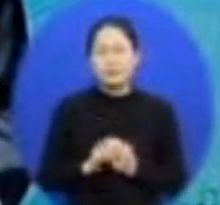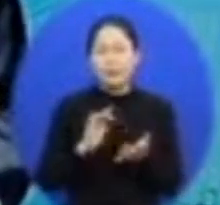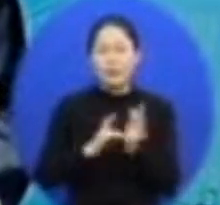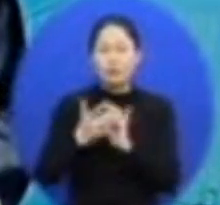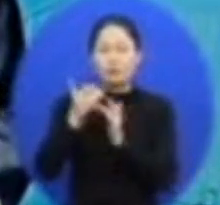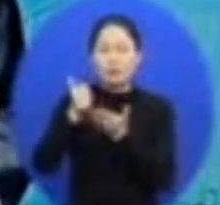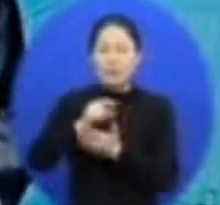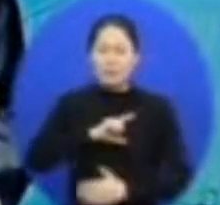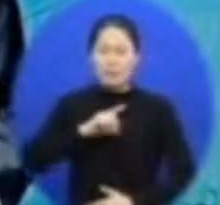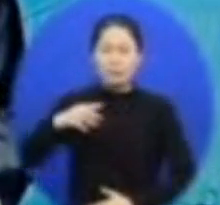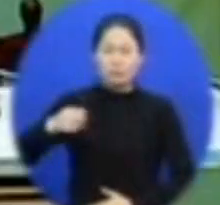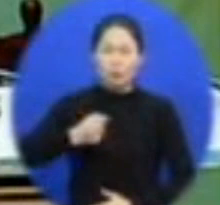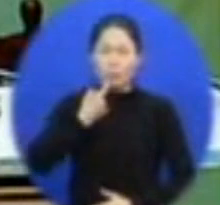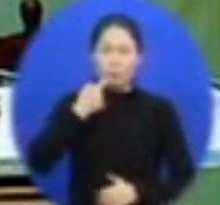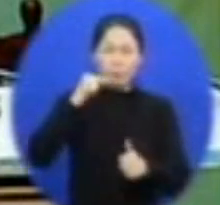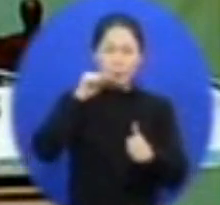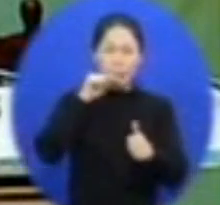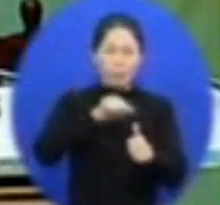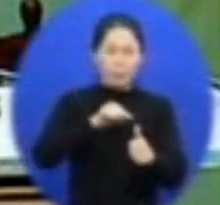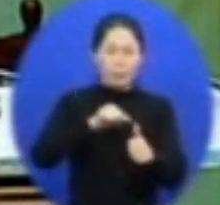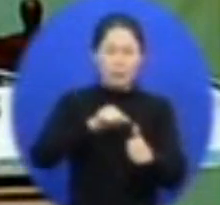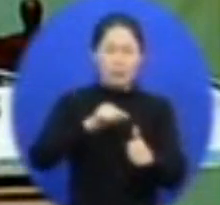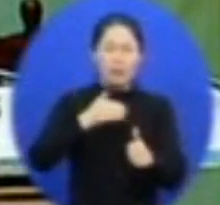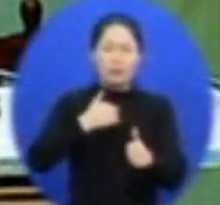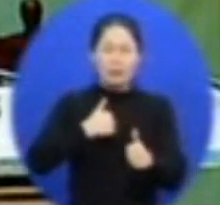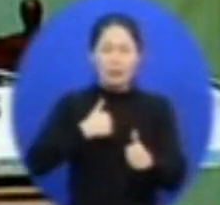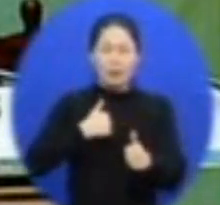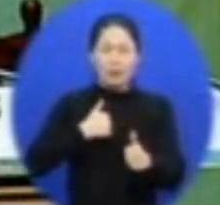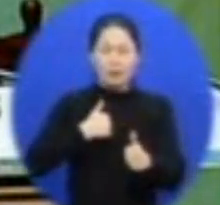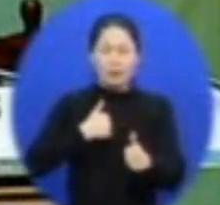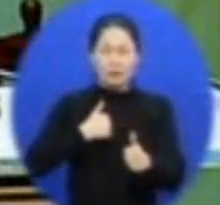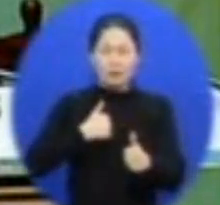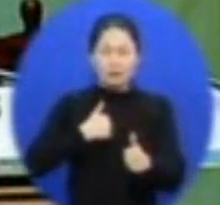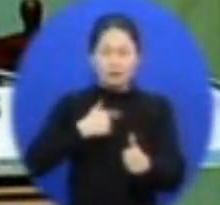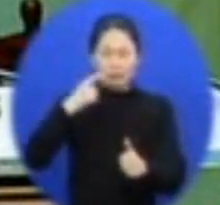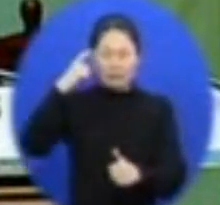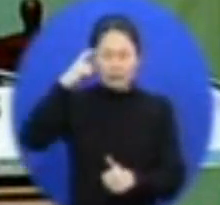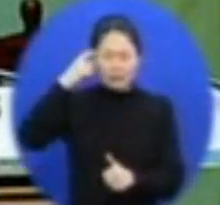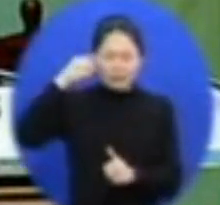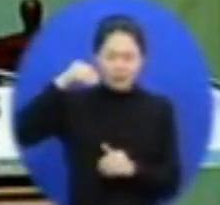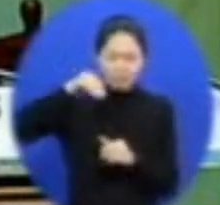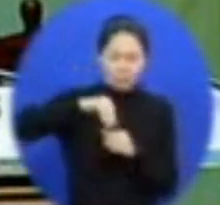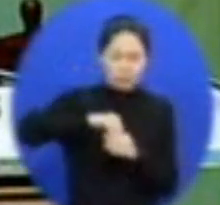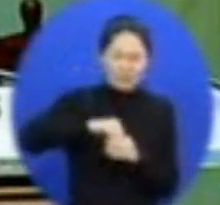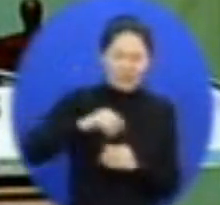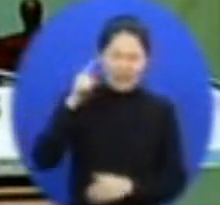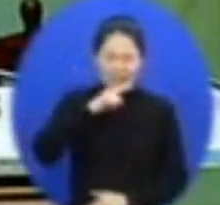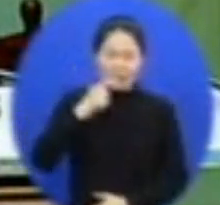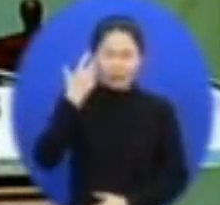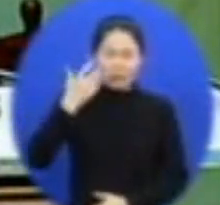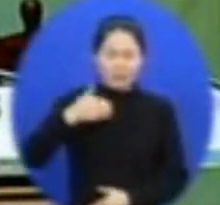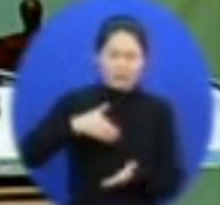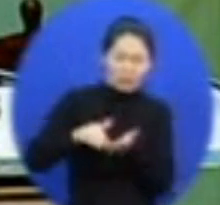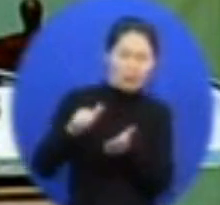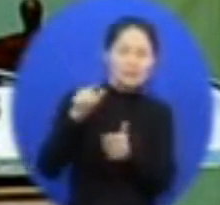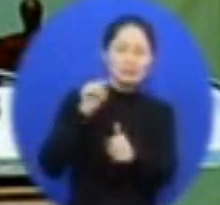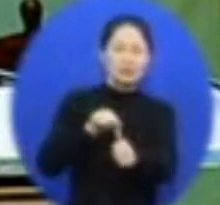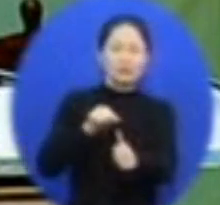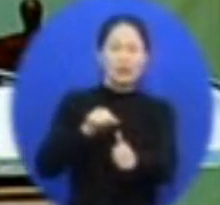예수님의 이름으로 명암이 내게 생각을 넣어주는 악한 영의 떠나 할지어다